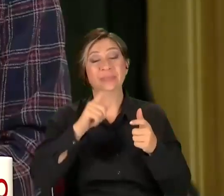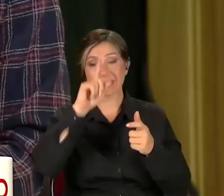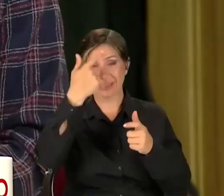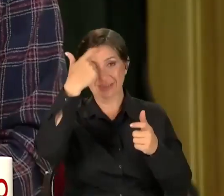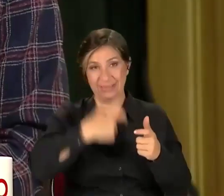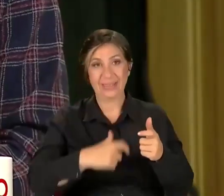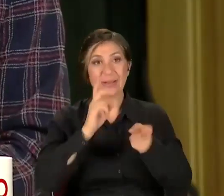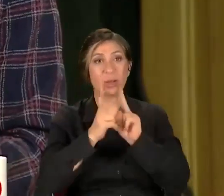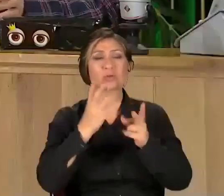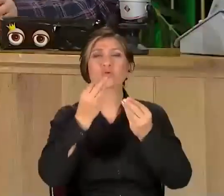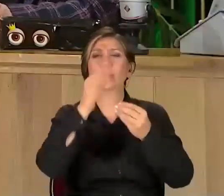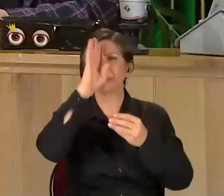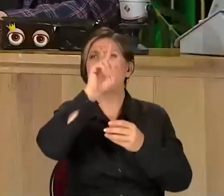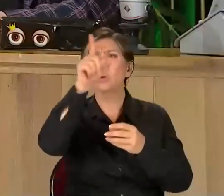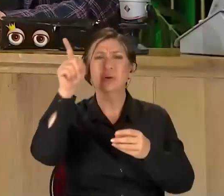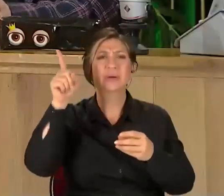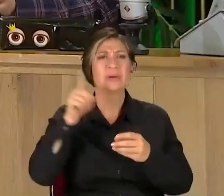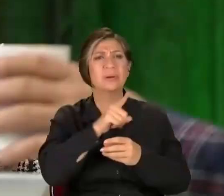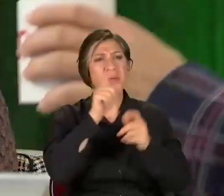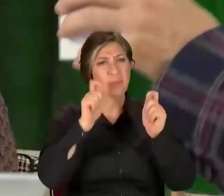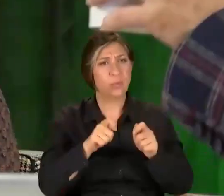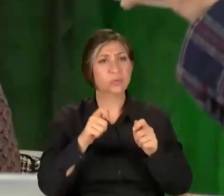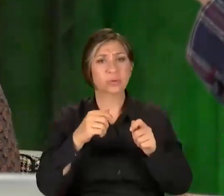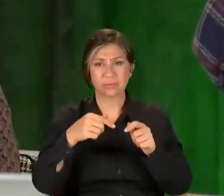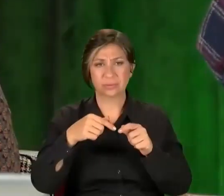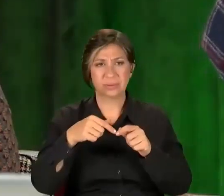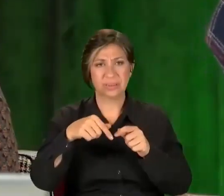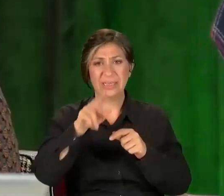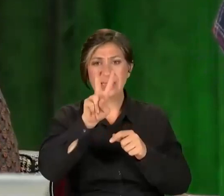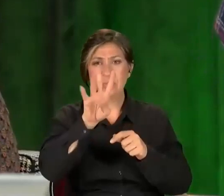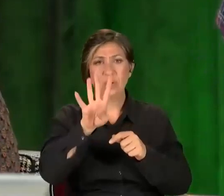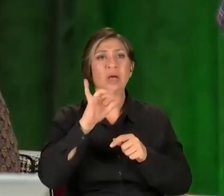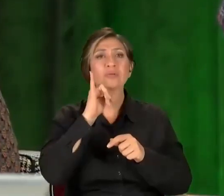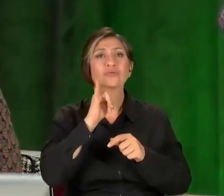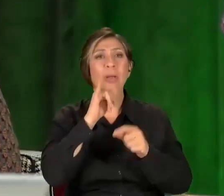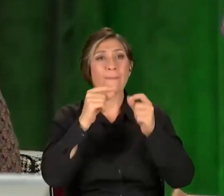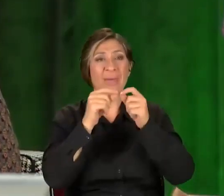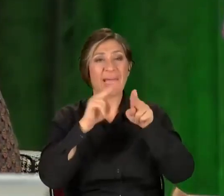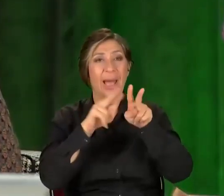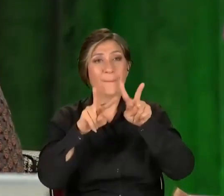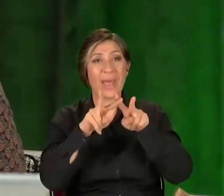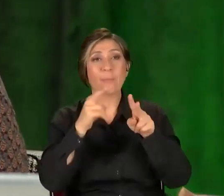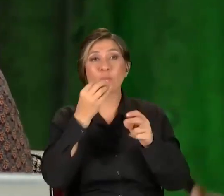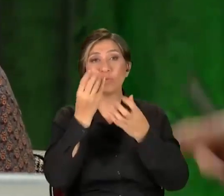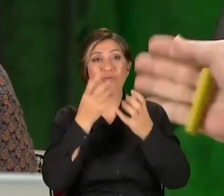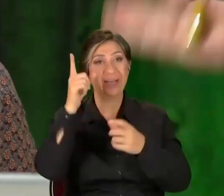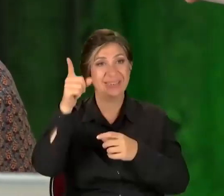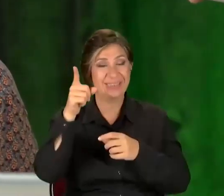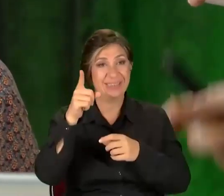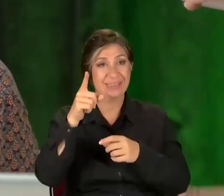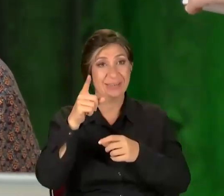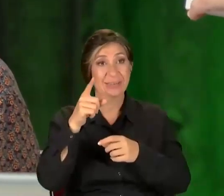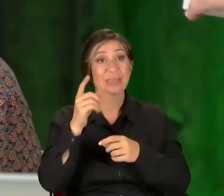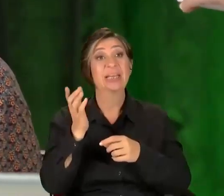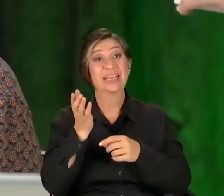stand-up gösterileri İstanbul'un birçok mekanda yapıyoruz. İşte önümüzde 24 Ağustos'ta BKM Mutfak'ta.